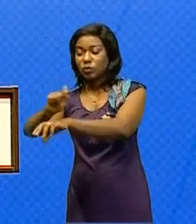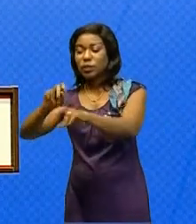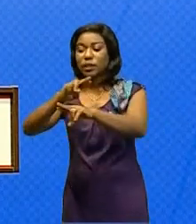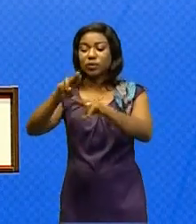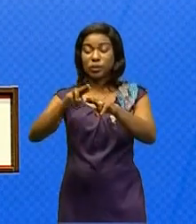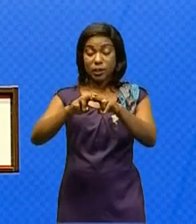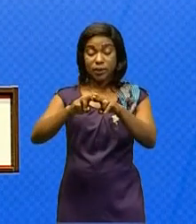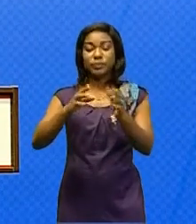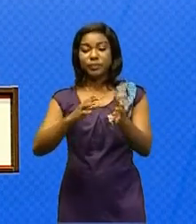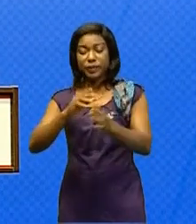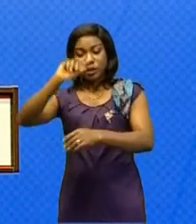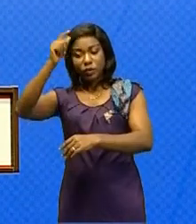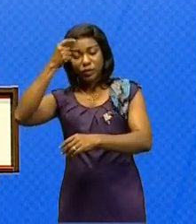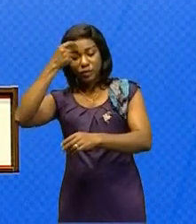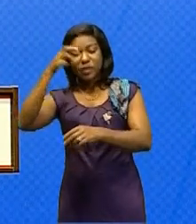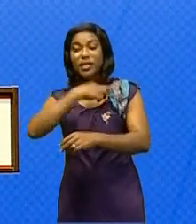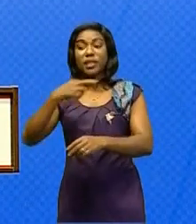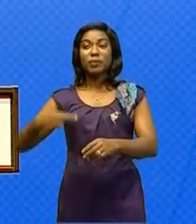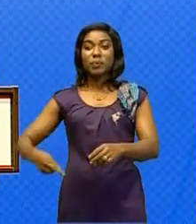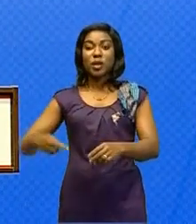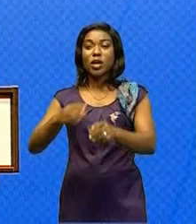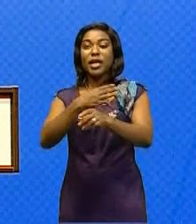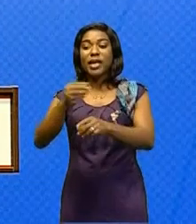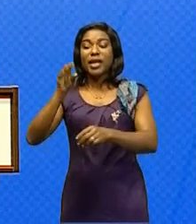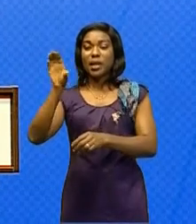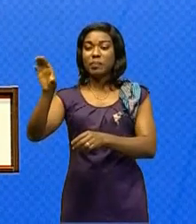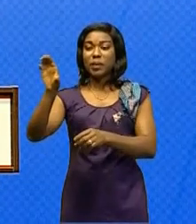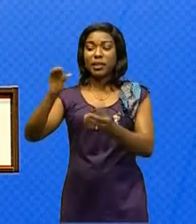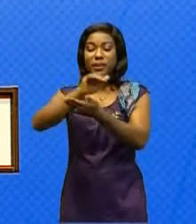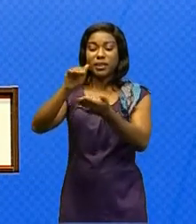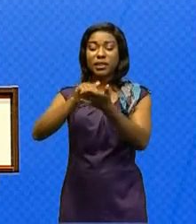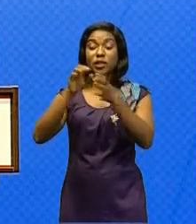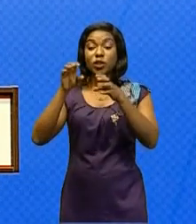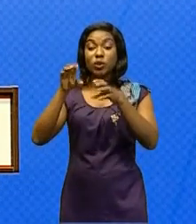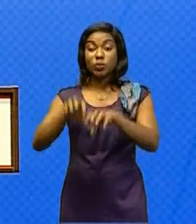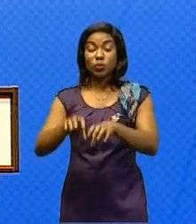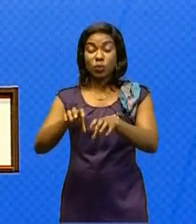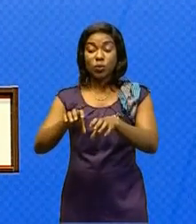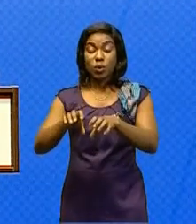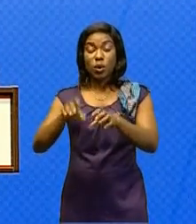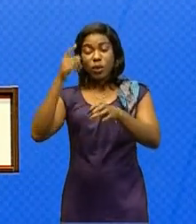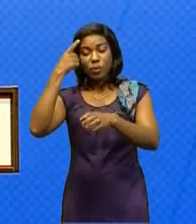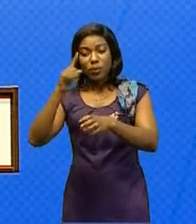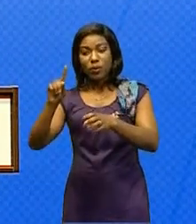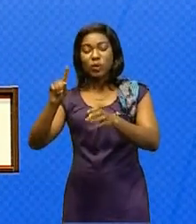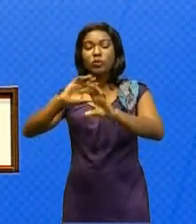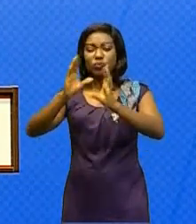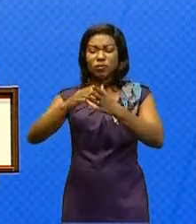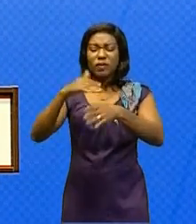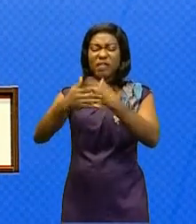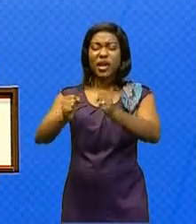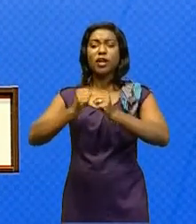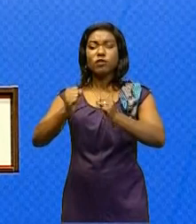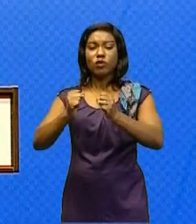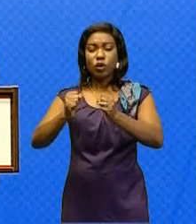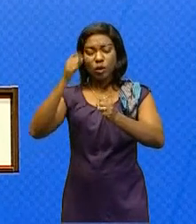Le gouvernement de la République et la Banque centrale du Congo devraient, dans cette optique, consolider les efforts